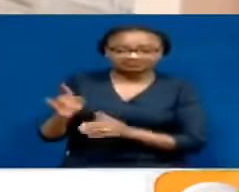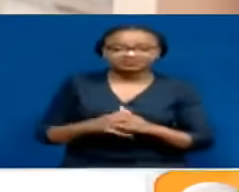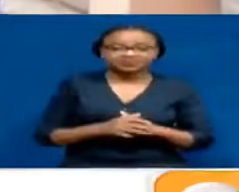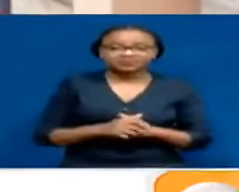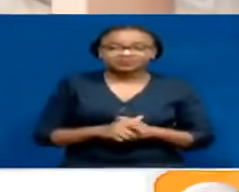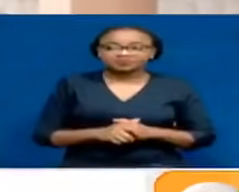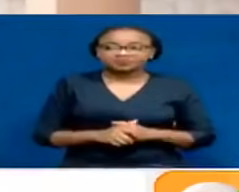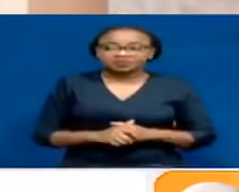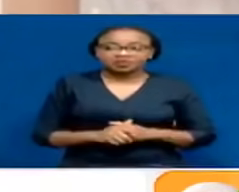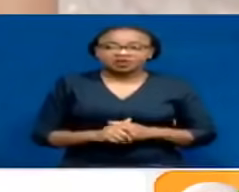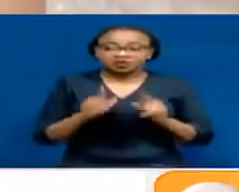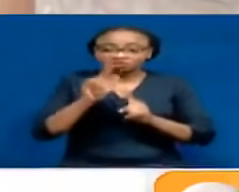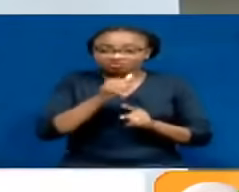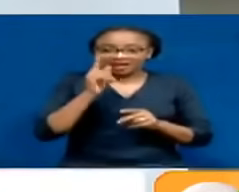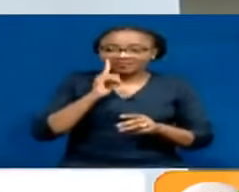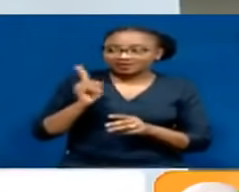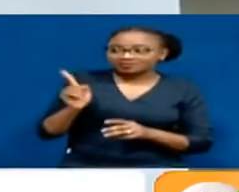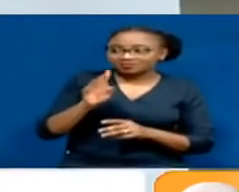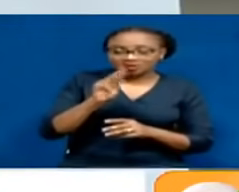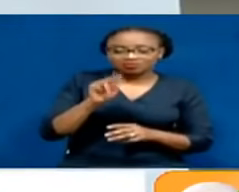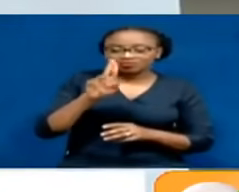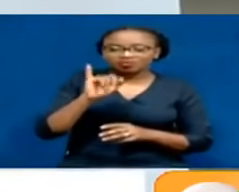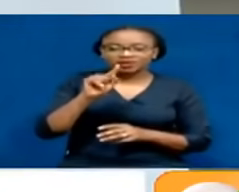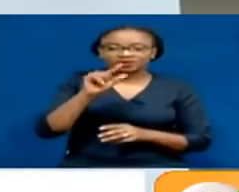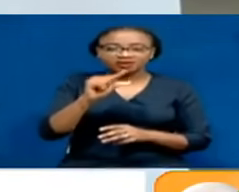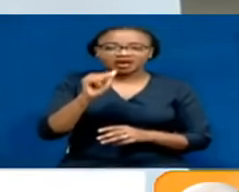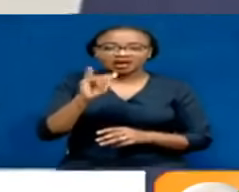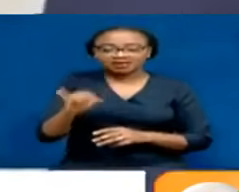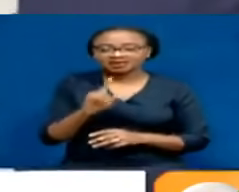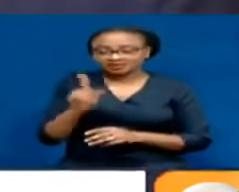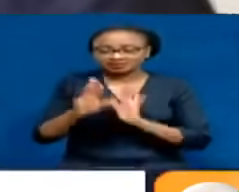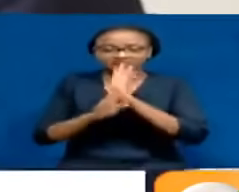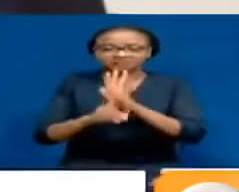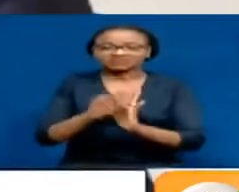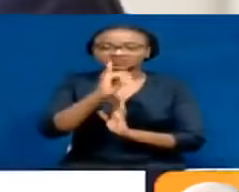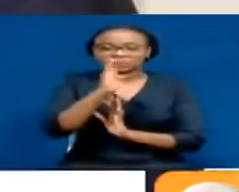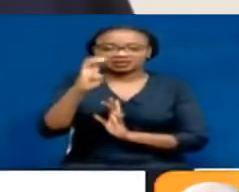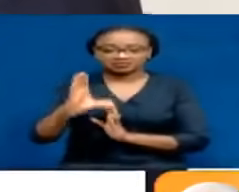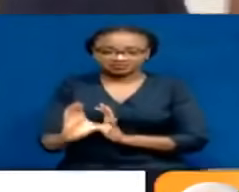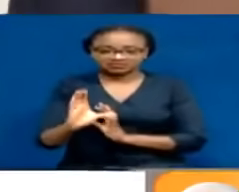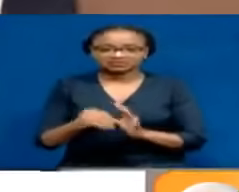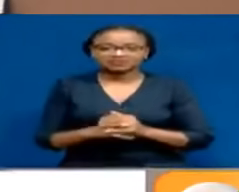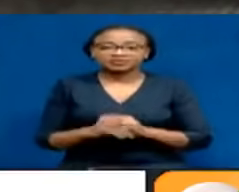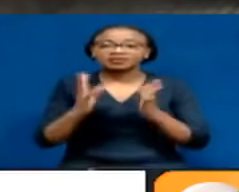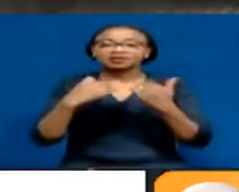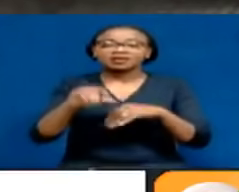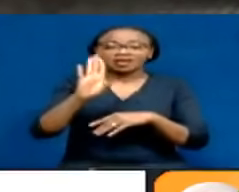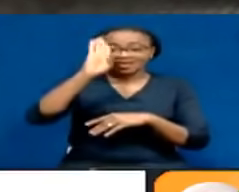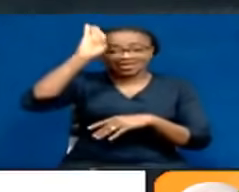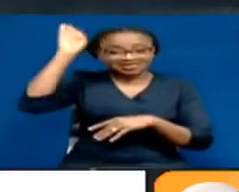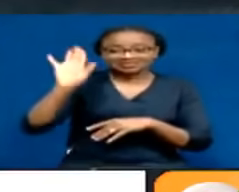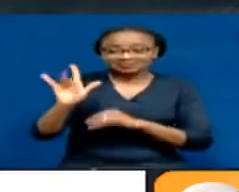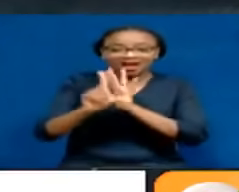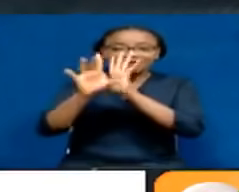atawasilisha IEBC, ambayo ilitoa sababu 12 za kukata rufaa uamuzi wa mahakama kuu. Mwanasheria mkuu